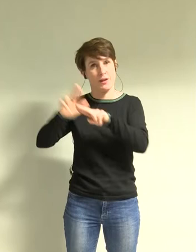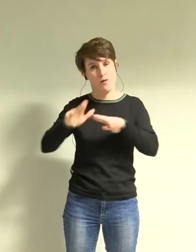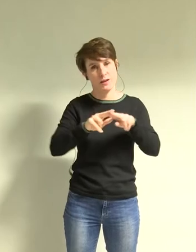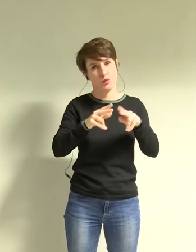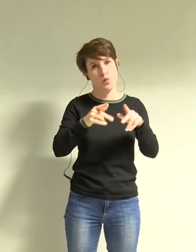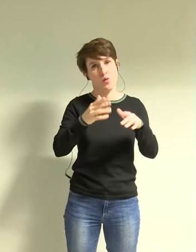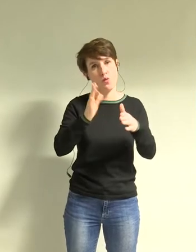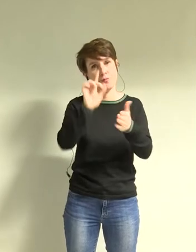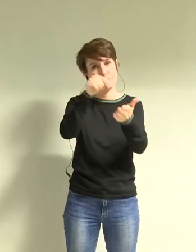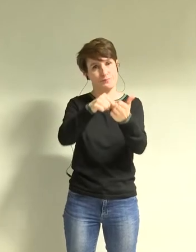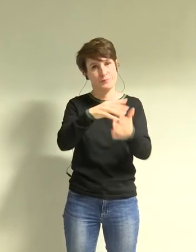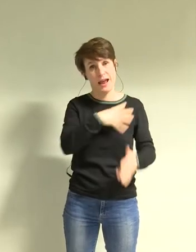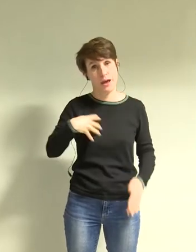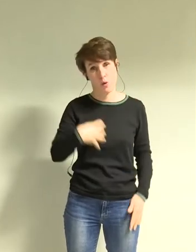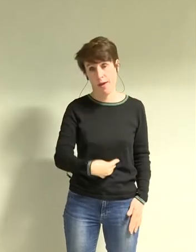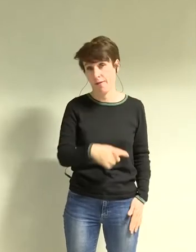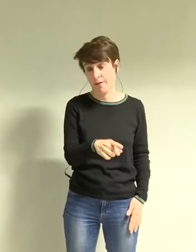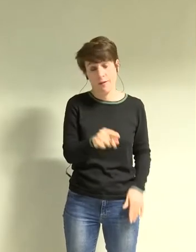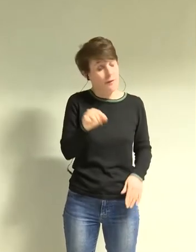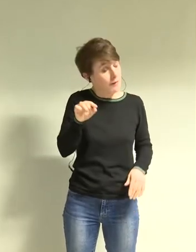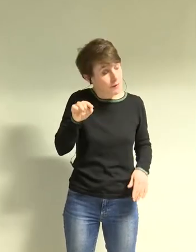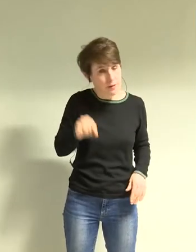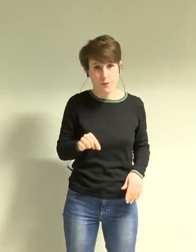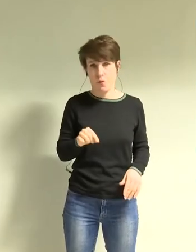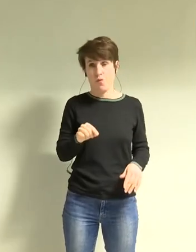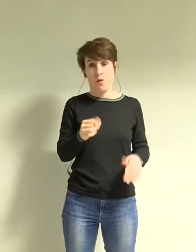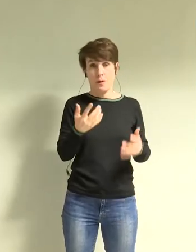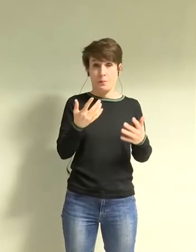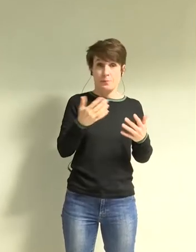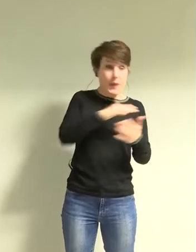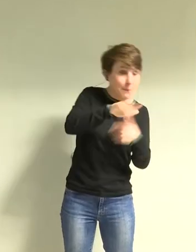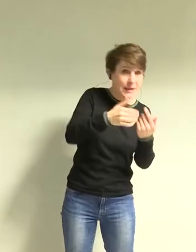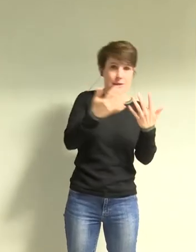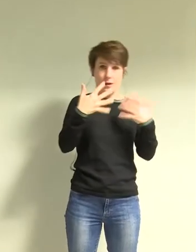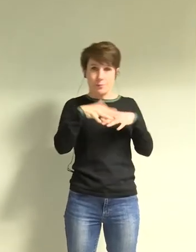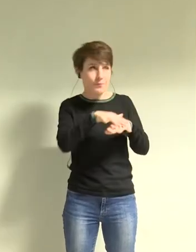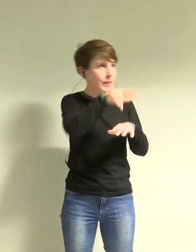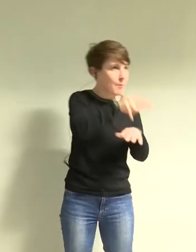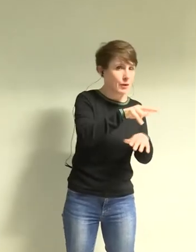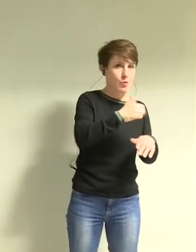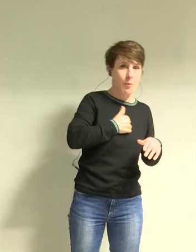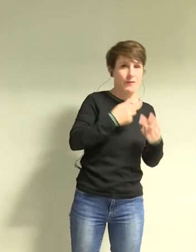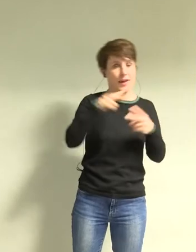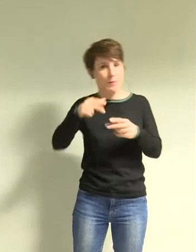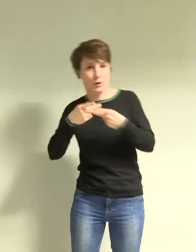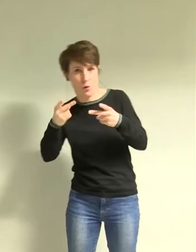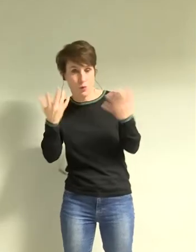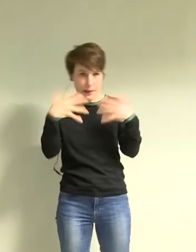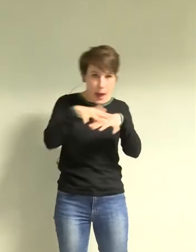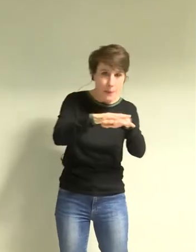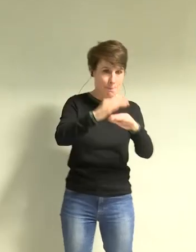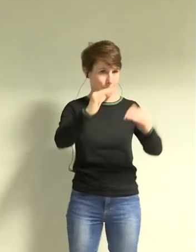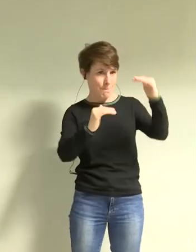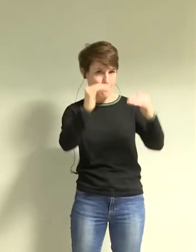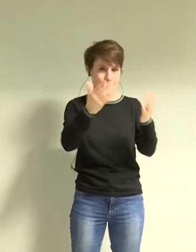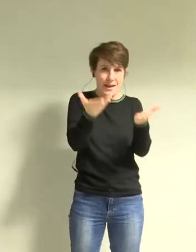que de pouvoir continuer à voir cette mixité de typologie de logement ici et je tiens à saluer l'ensemble des acteurs y compris